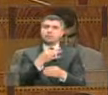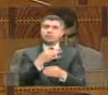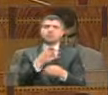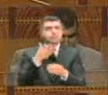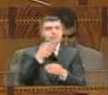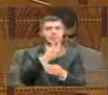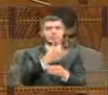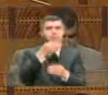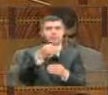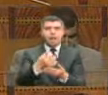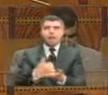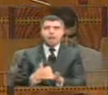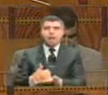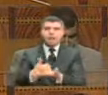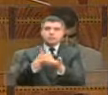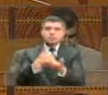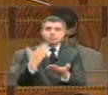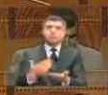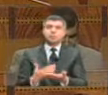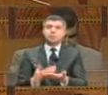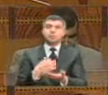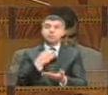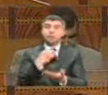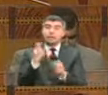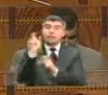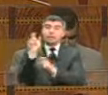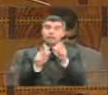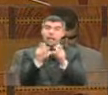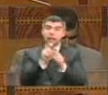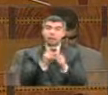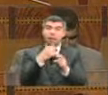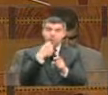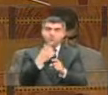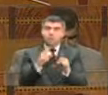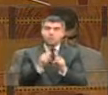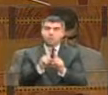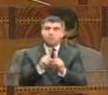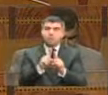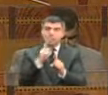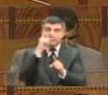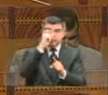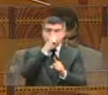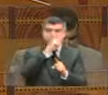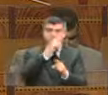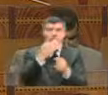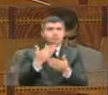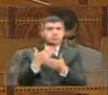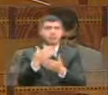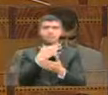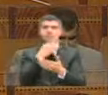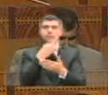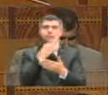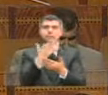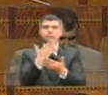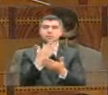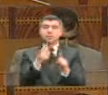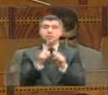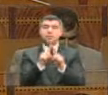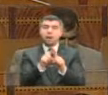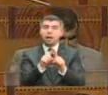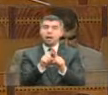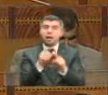المواطن في هذه الاشياء ما كيطلبش شي حاجه كثيره او لا شي حاجه مستعصيه من باش نتجاوبوا معها. المواطن كيطلب الجديه،